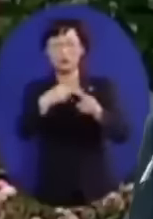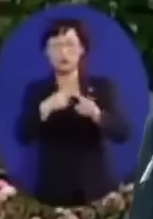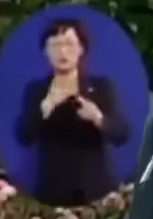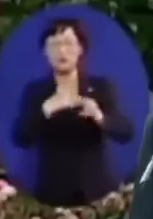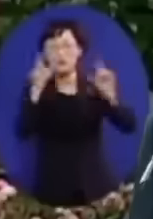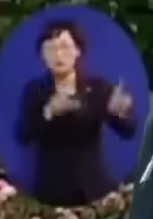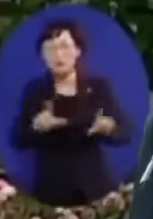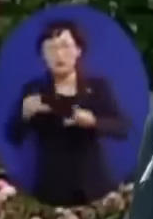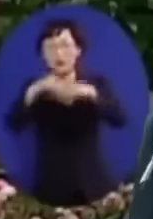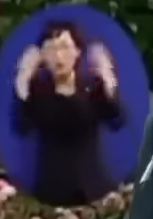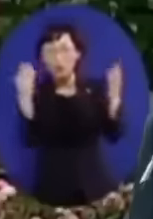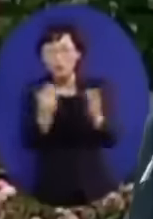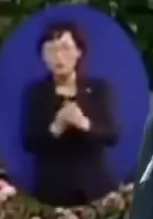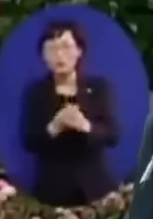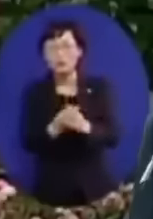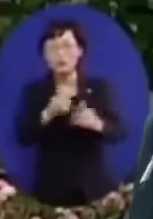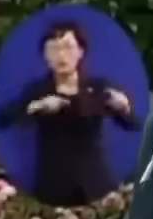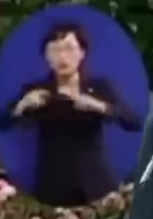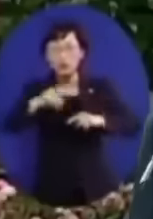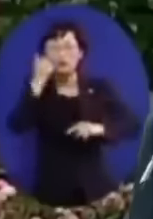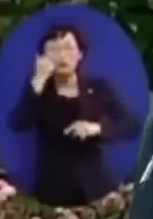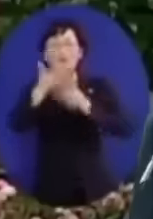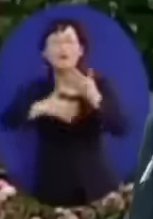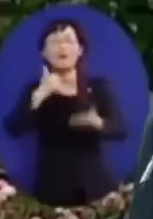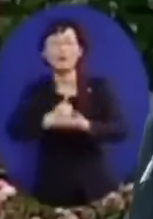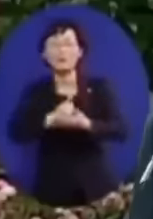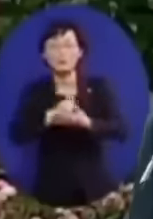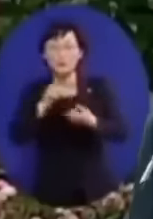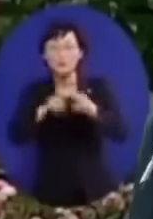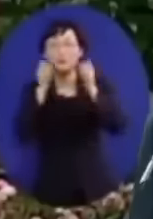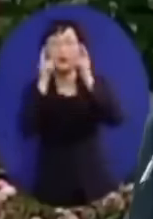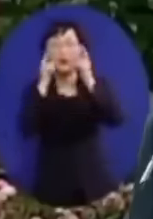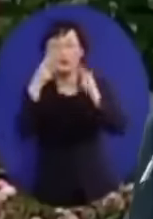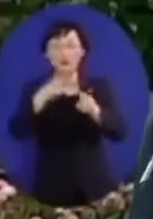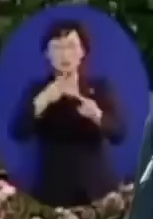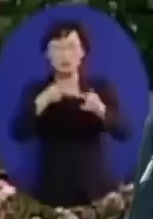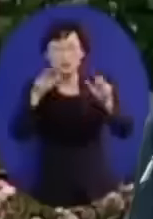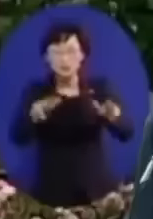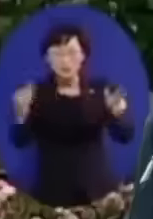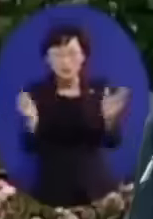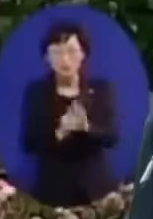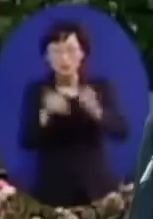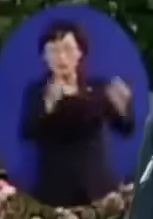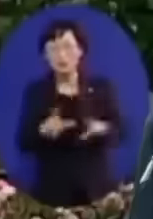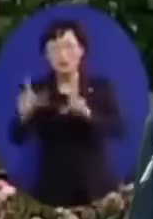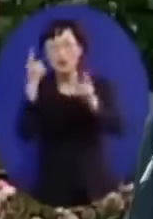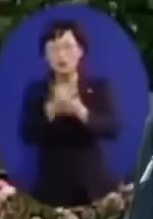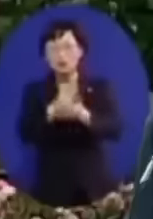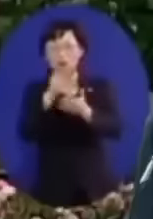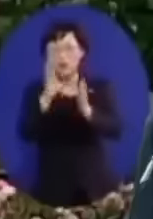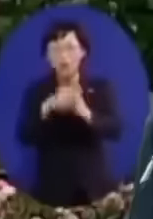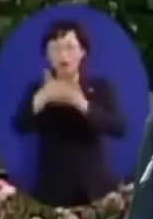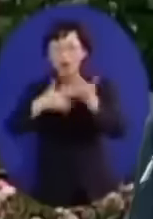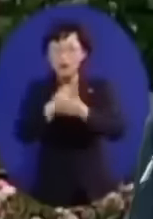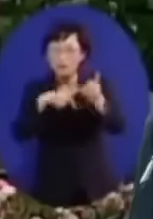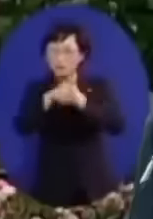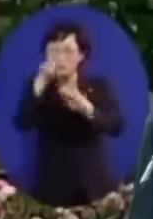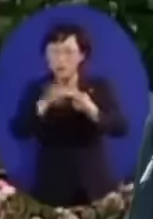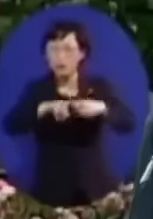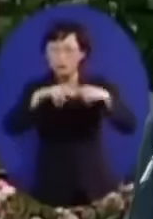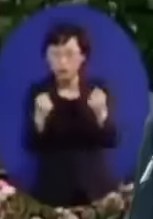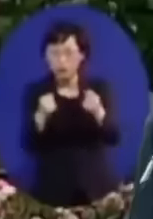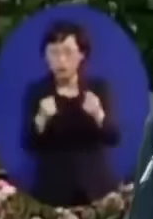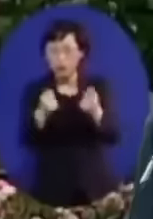온전히 주관하시는 분은 하나님이라는 것을 깨달아야 합니다. 셋째, 지금까지 내가 살아오면서 하나님의 뜻에 순종한 만큼